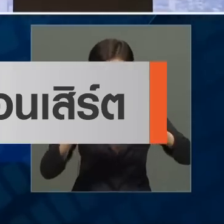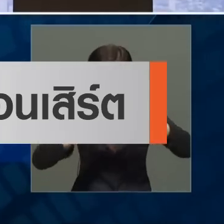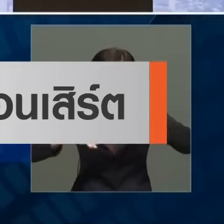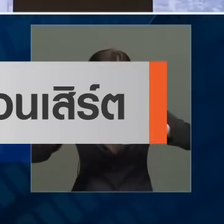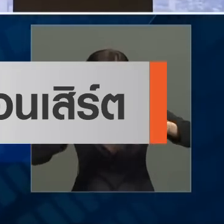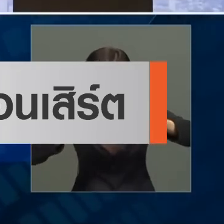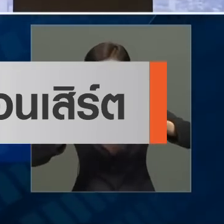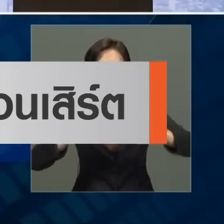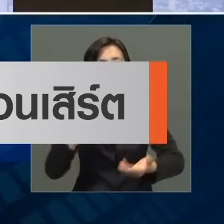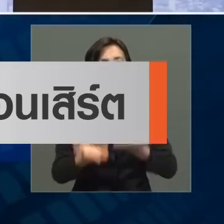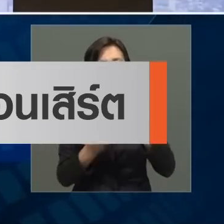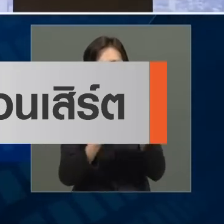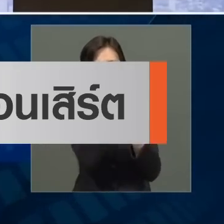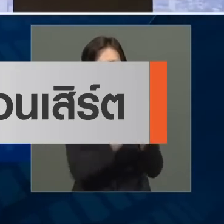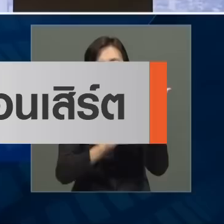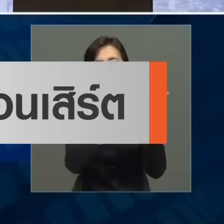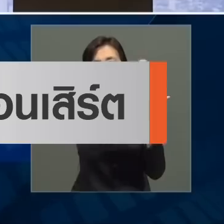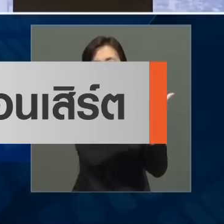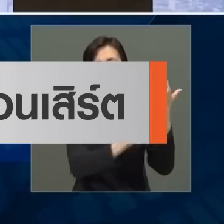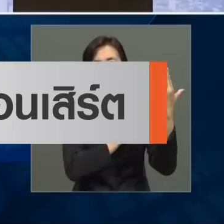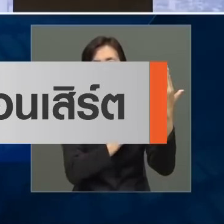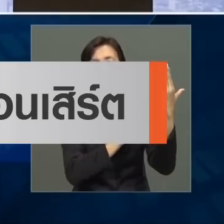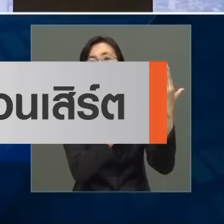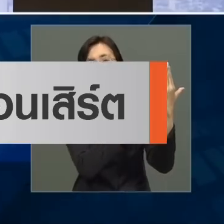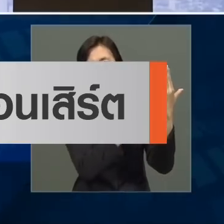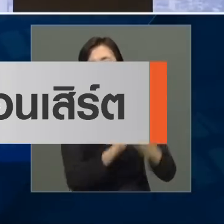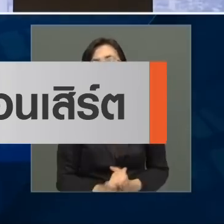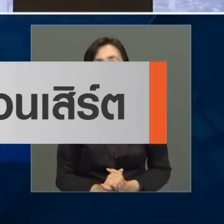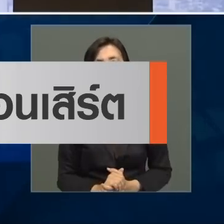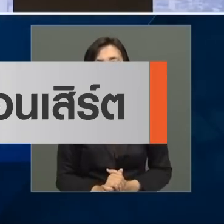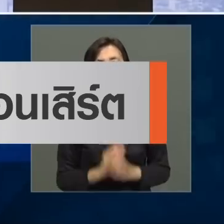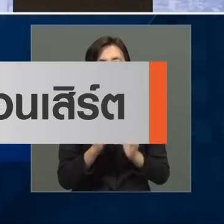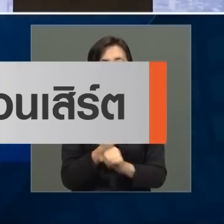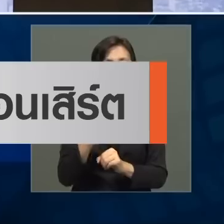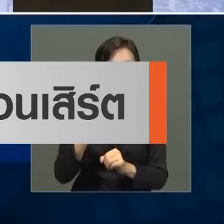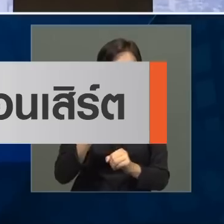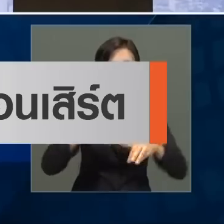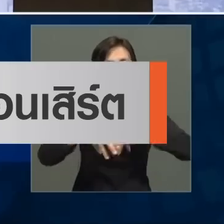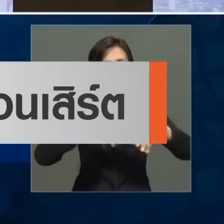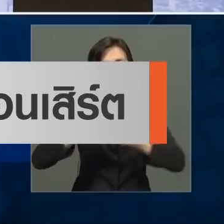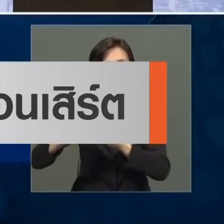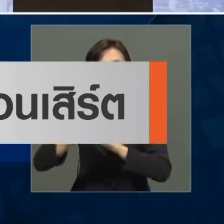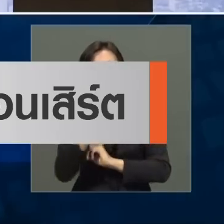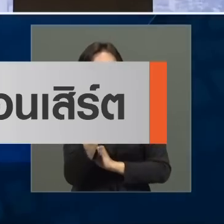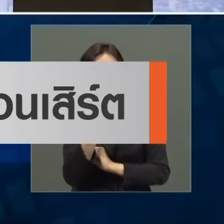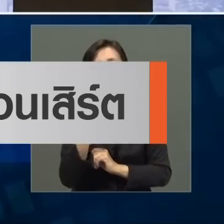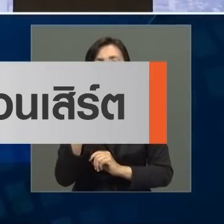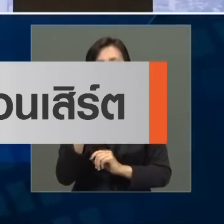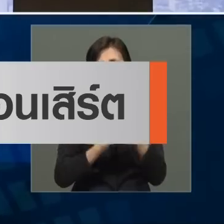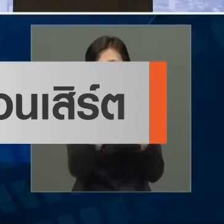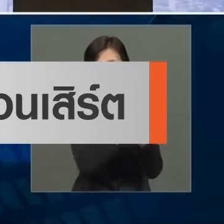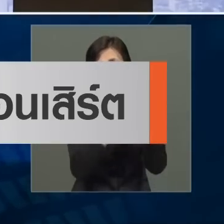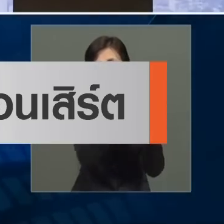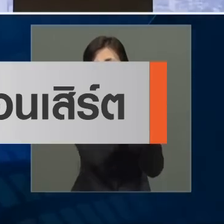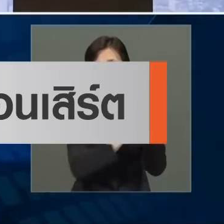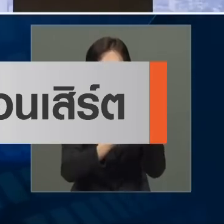มาก็คือรินรดพรมใส่หน้ากากไม่สัตว์น้ำเทศกาลสงกรานต์2564กิจกรรมที่จับ